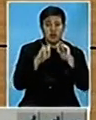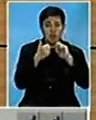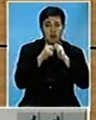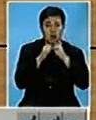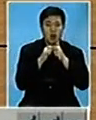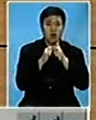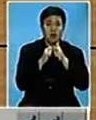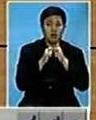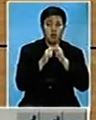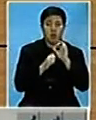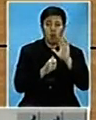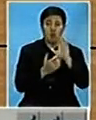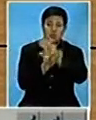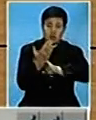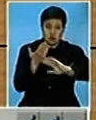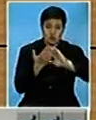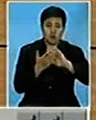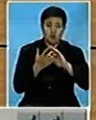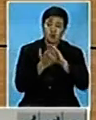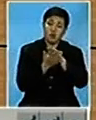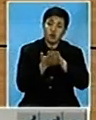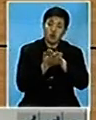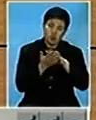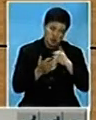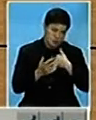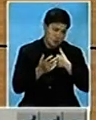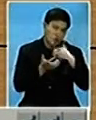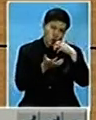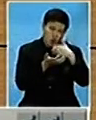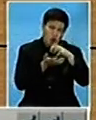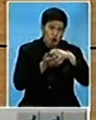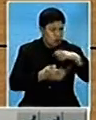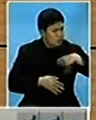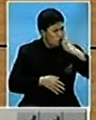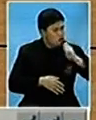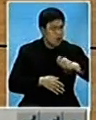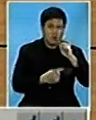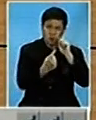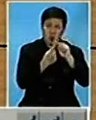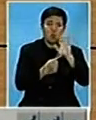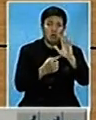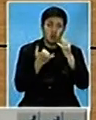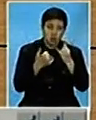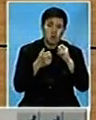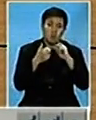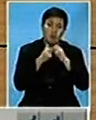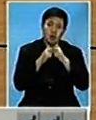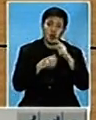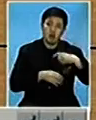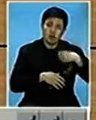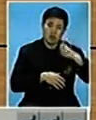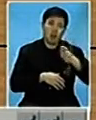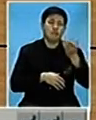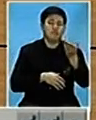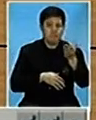ณ์ในบ้านเมืองขอประทานโทษที่ผมต้องกล่าวถึงศาลรัฐธรรมนูญตรงๆก็คือเกิดจากศาลรัฐธรรมนูญ